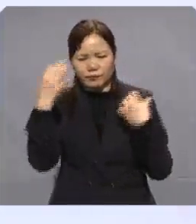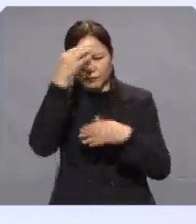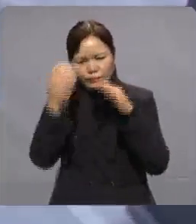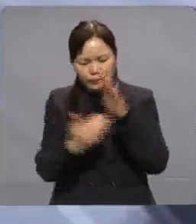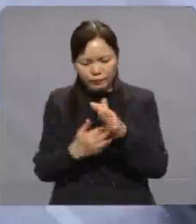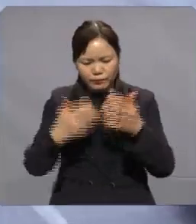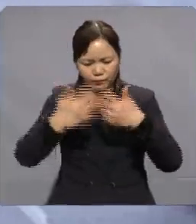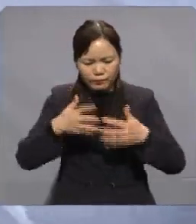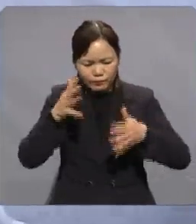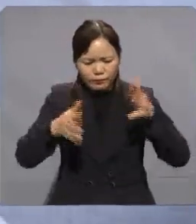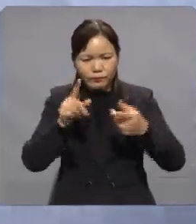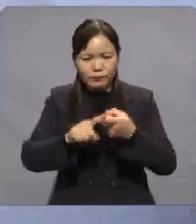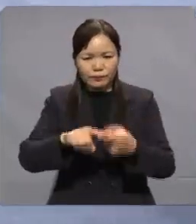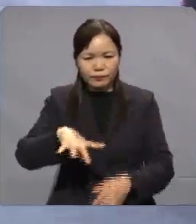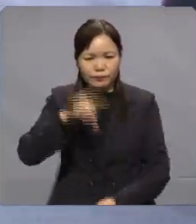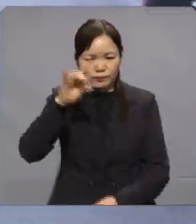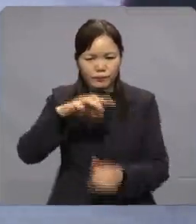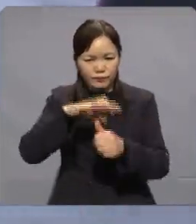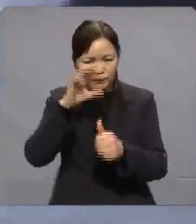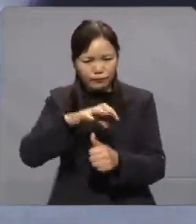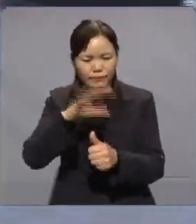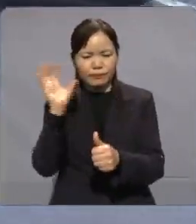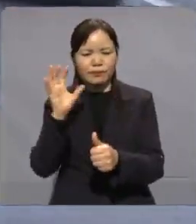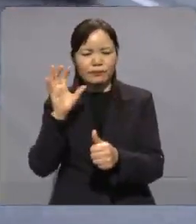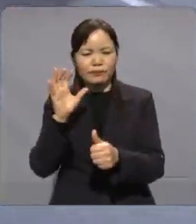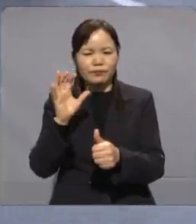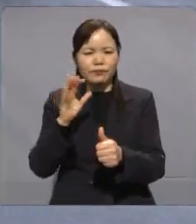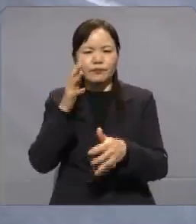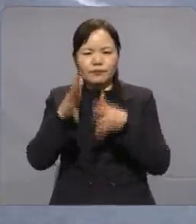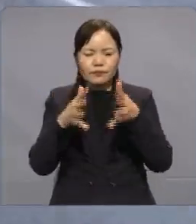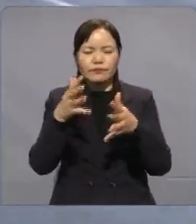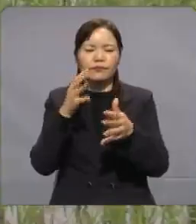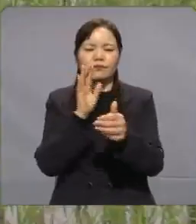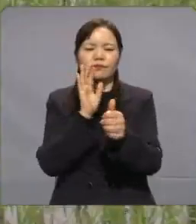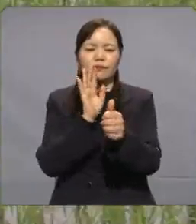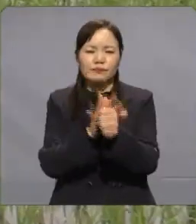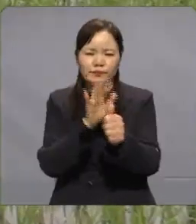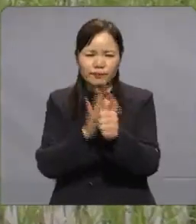로봇에 대한 선제적 규제 혁신으로 로봇 산업을 뒷받침하기로 했습니다.